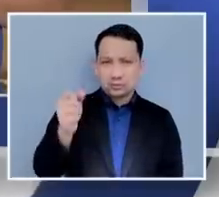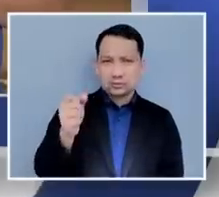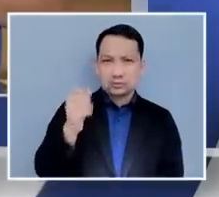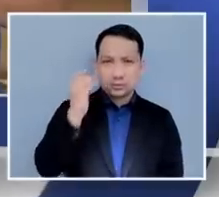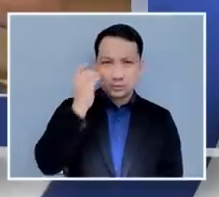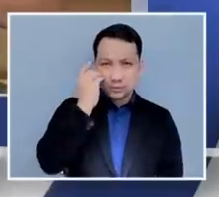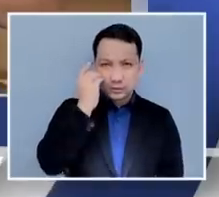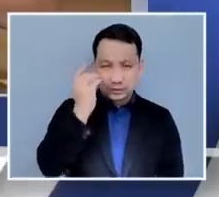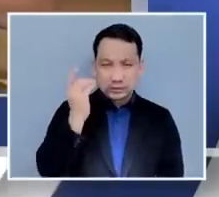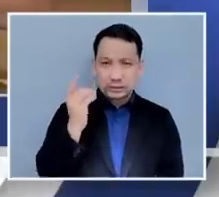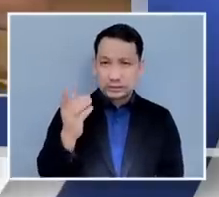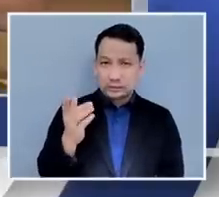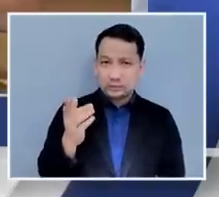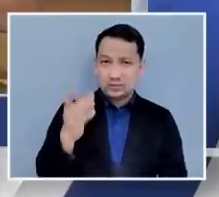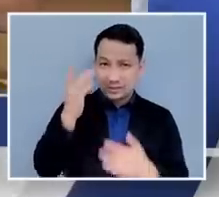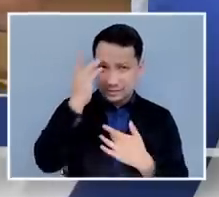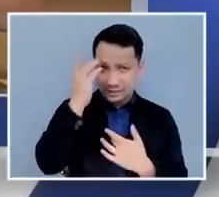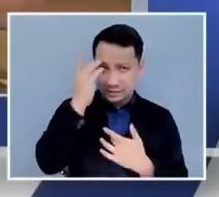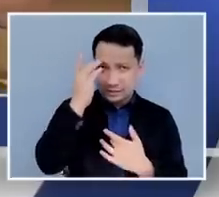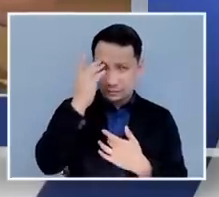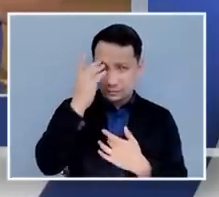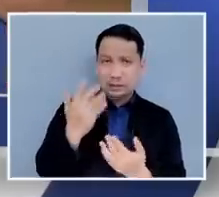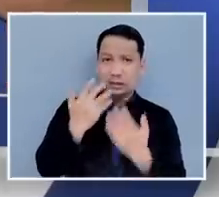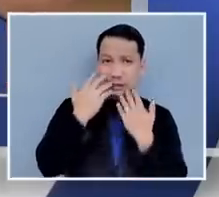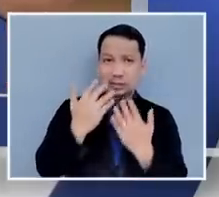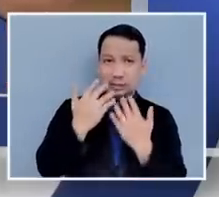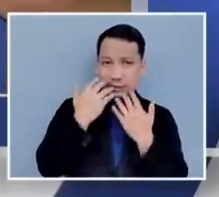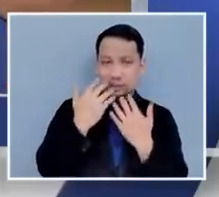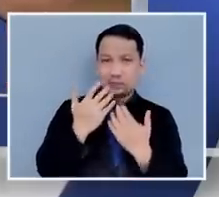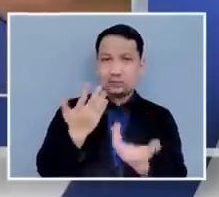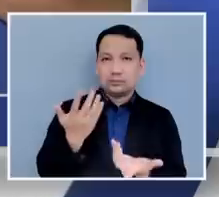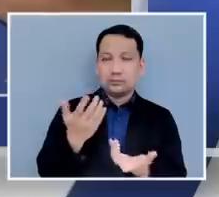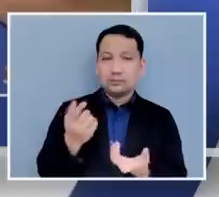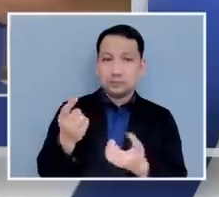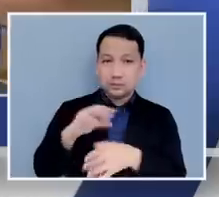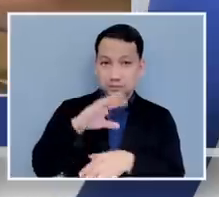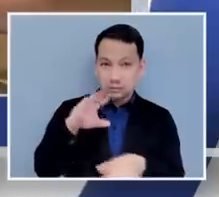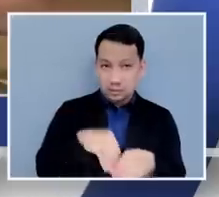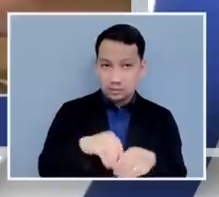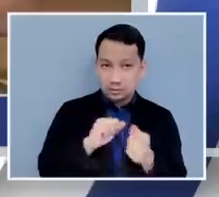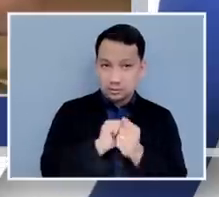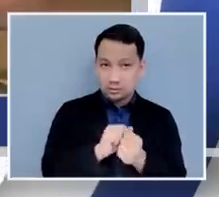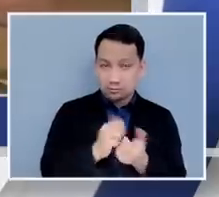mga nagkasakit dahil nakalanghap lang ng langis, sila ba ay kasama?